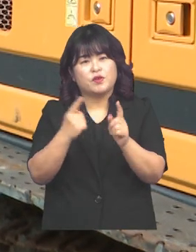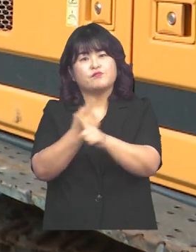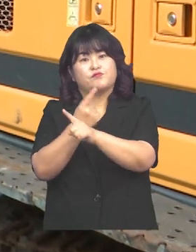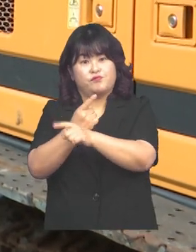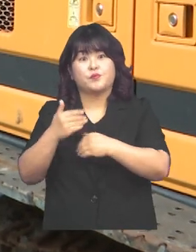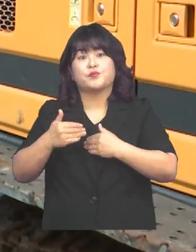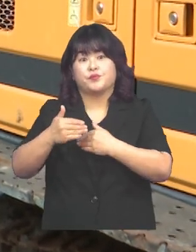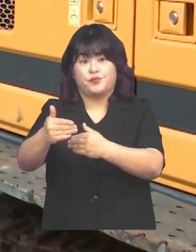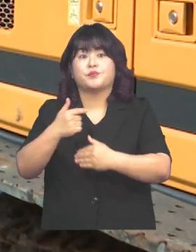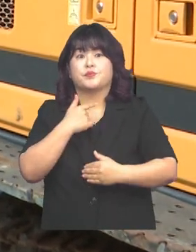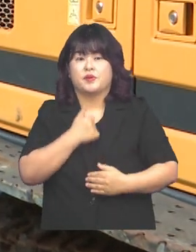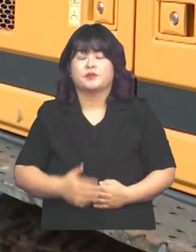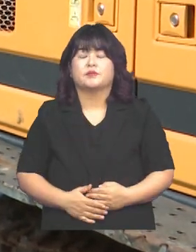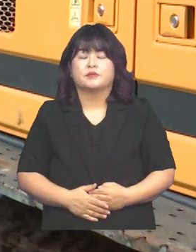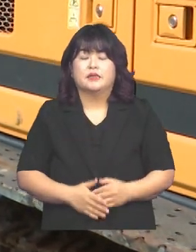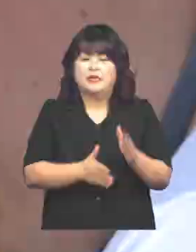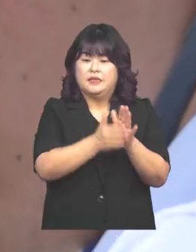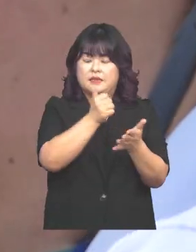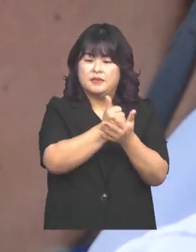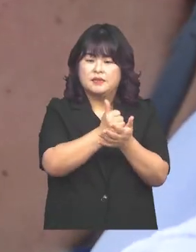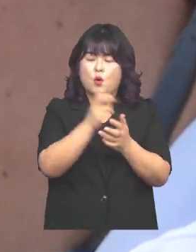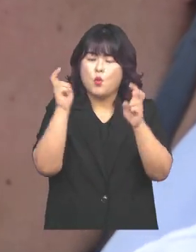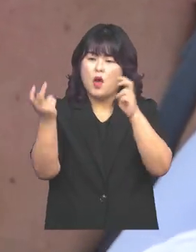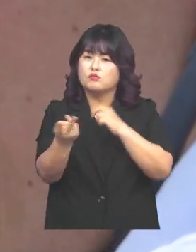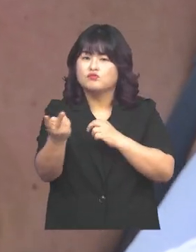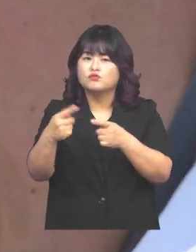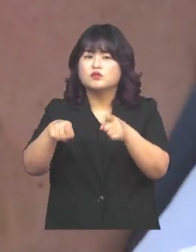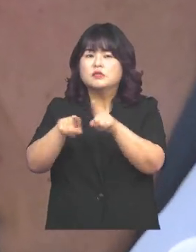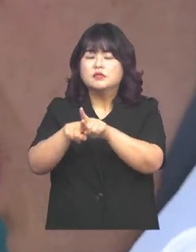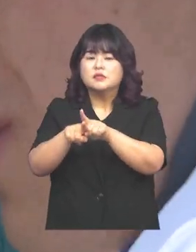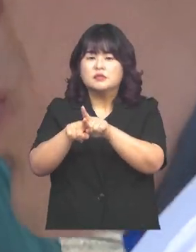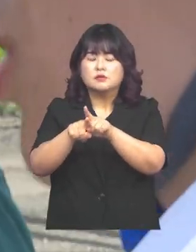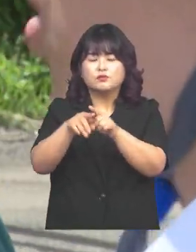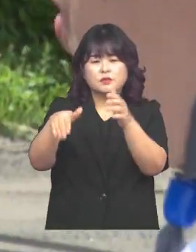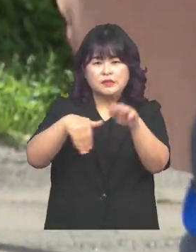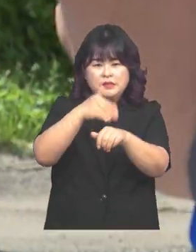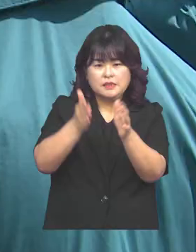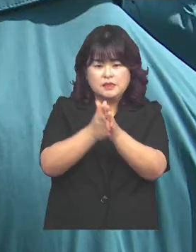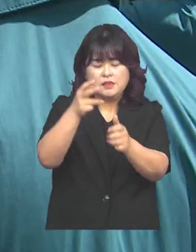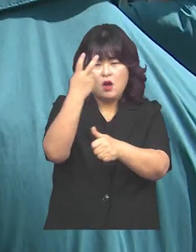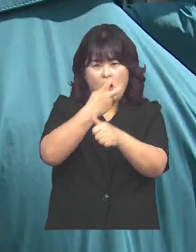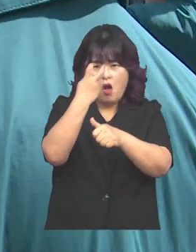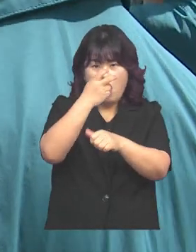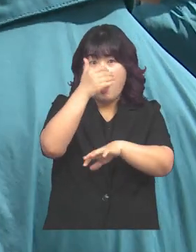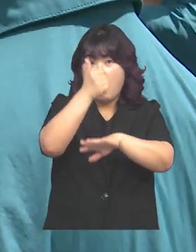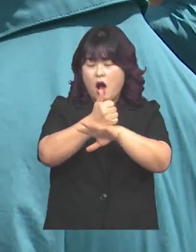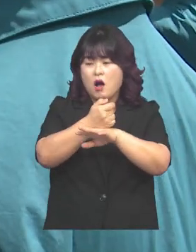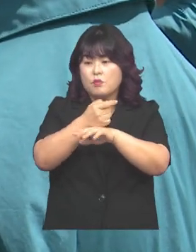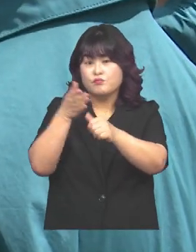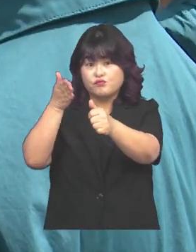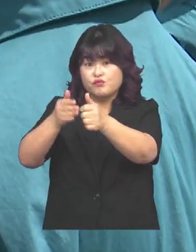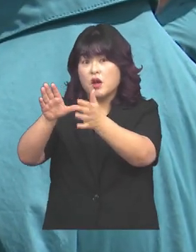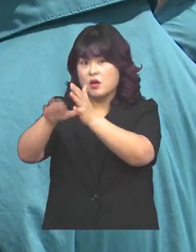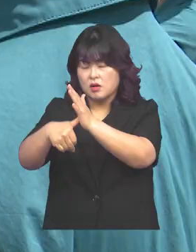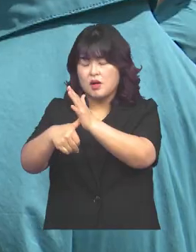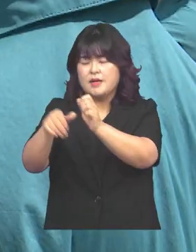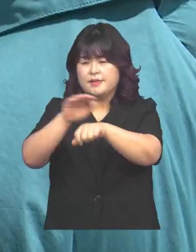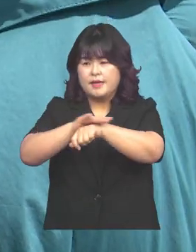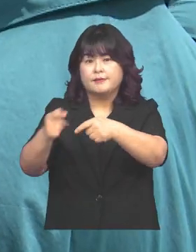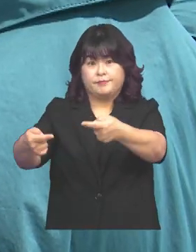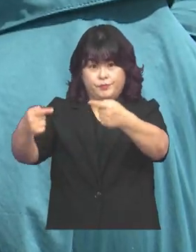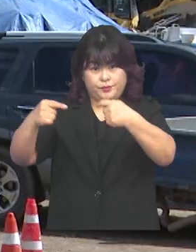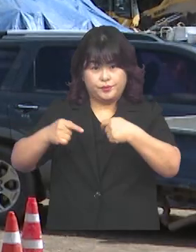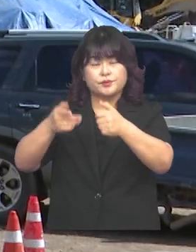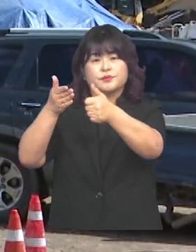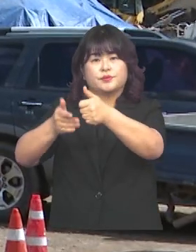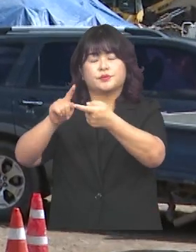있습니다. 이 시장은 업체 관계자에게 시가 점검 결과를 바탕으로 협조를 요청했을 때